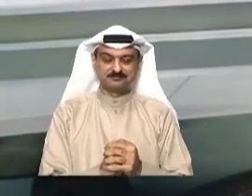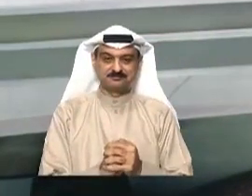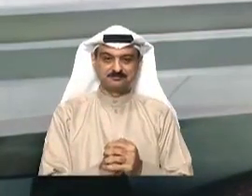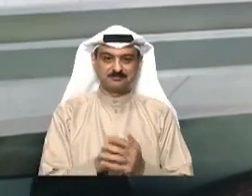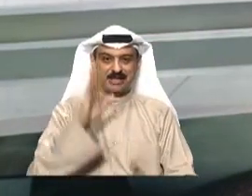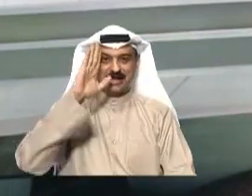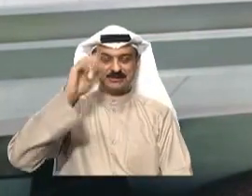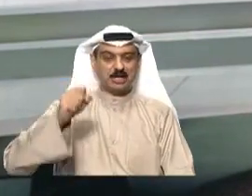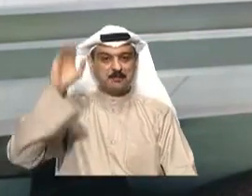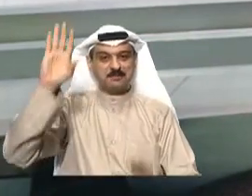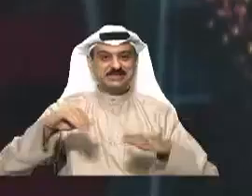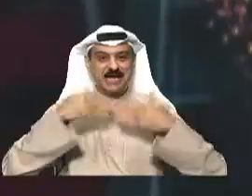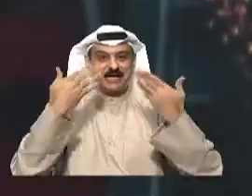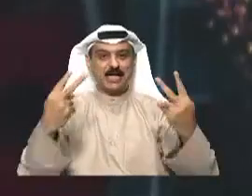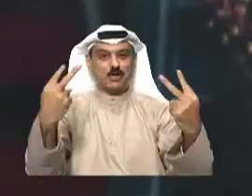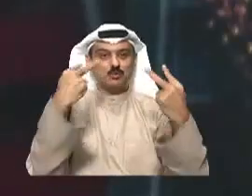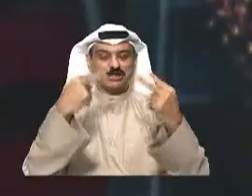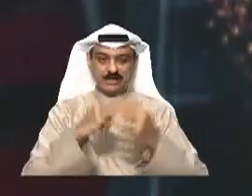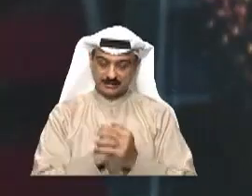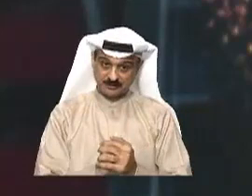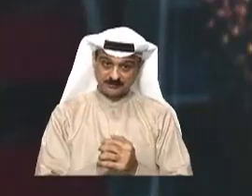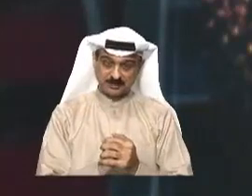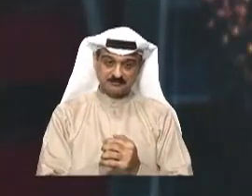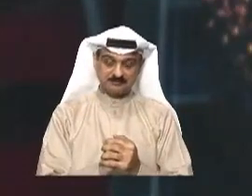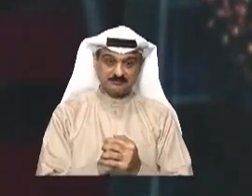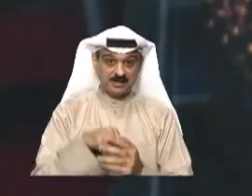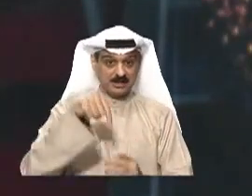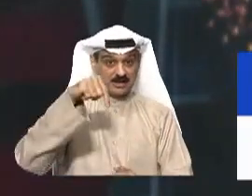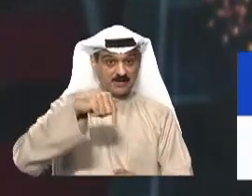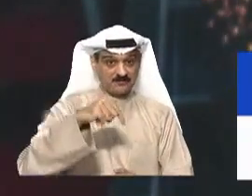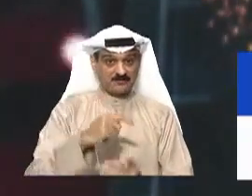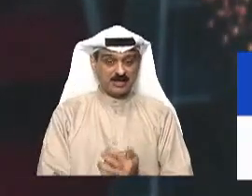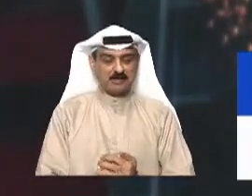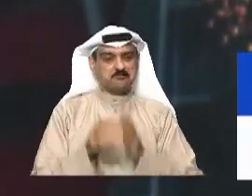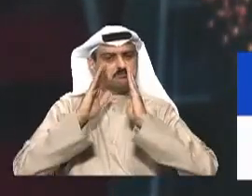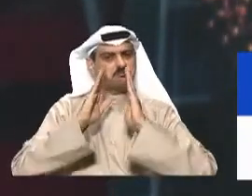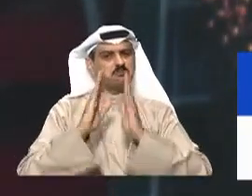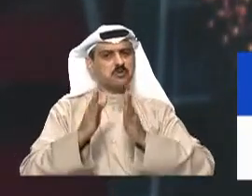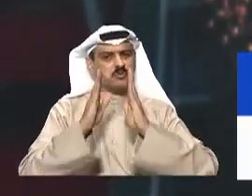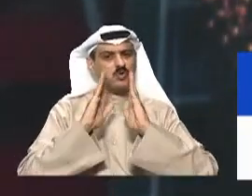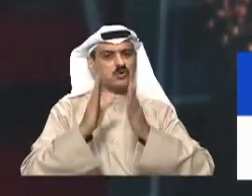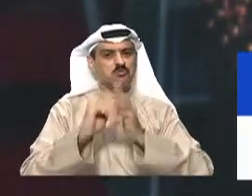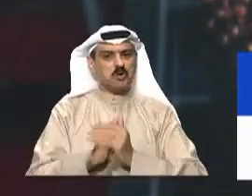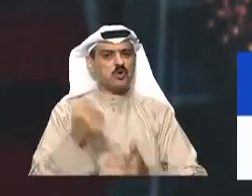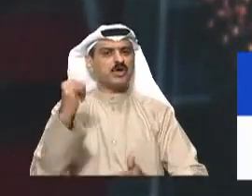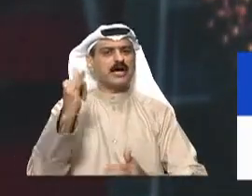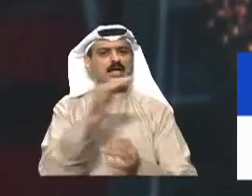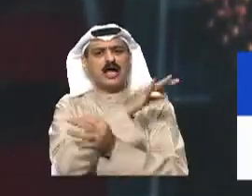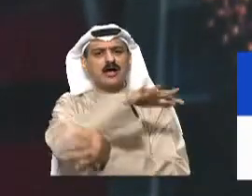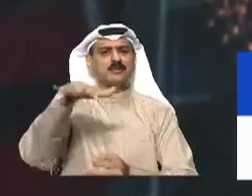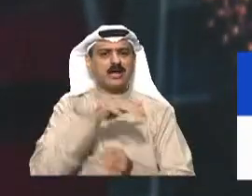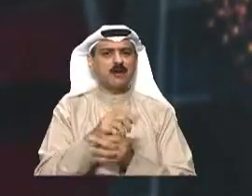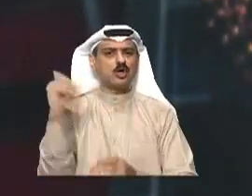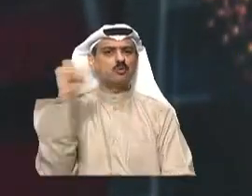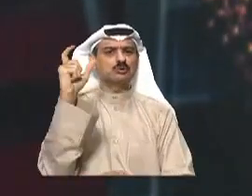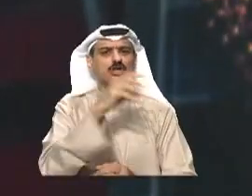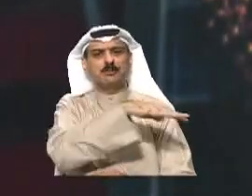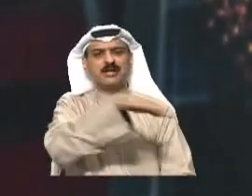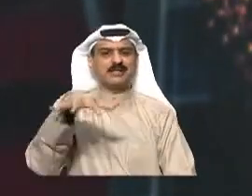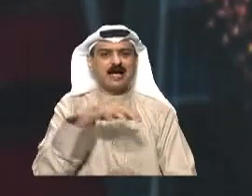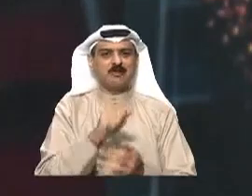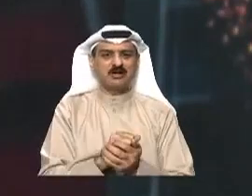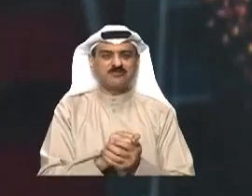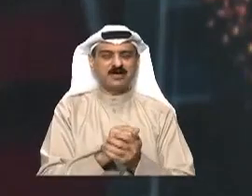عليك بالخير وعلى مشاهدي الكرام، والحقيقة أحب أبارك للأمة العربية والإسلامية